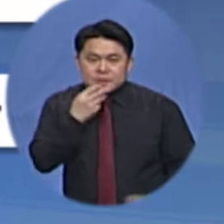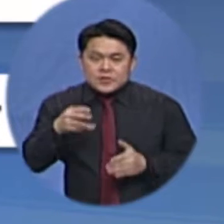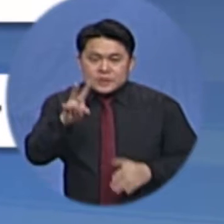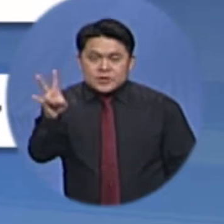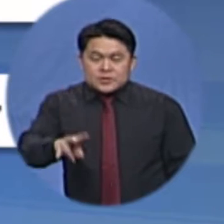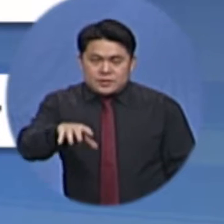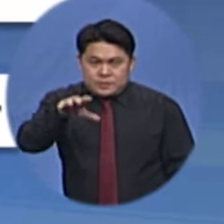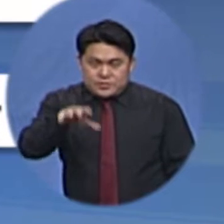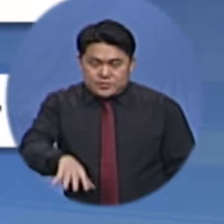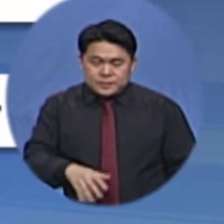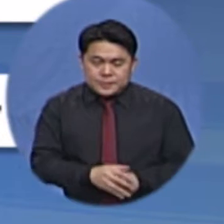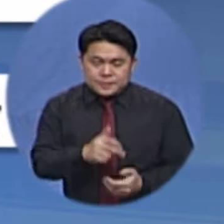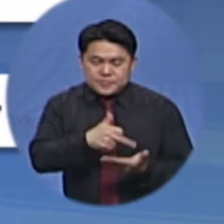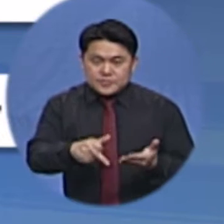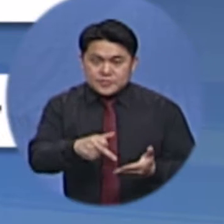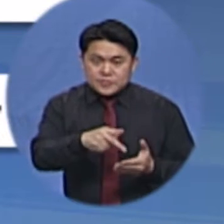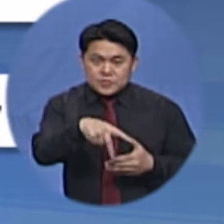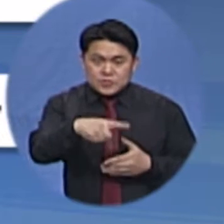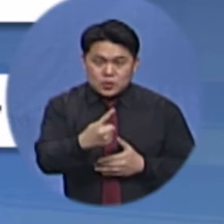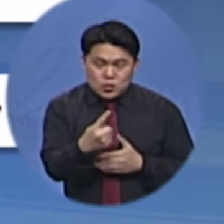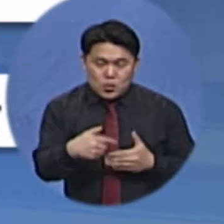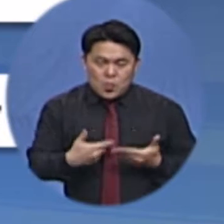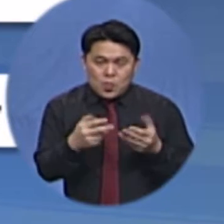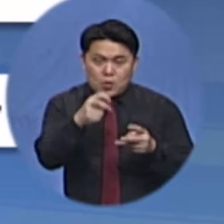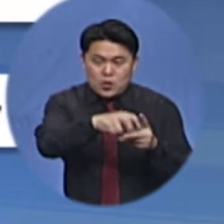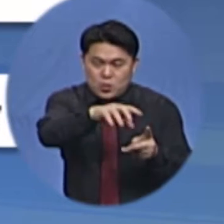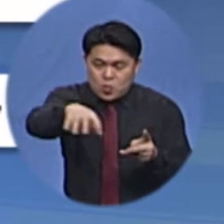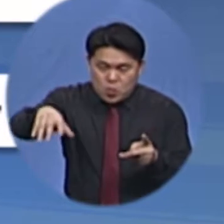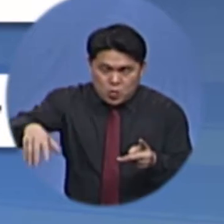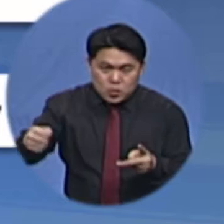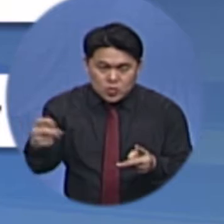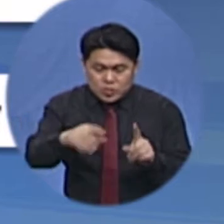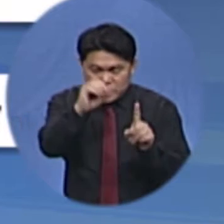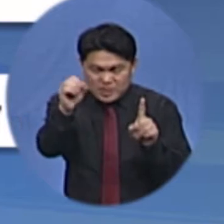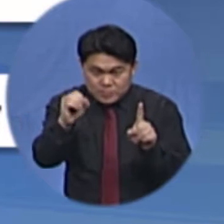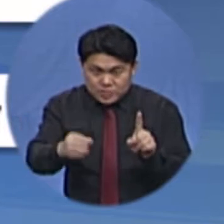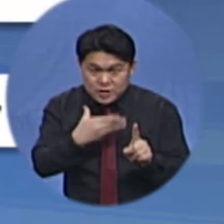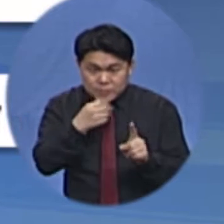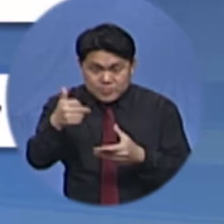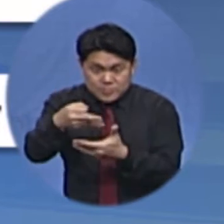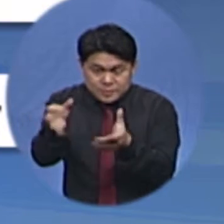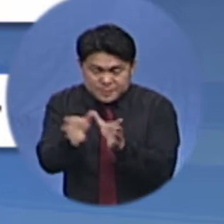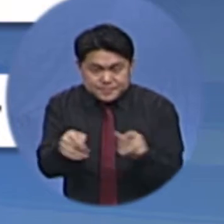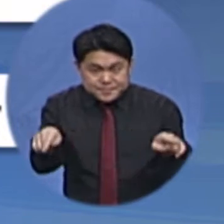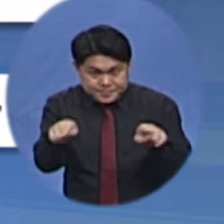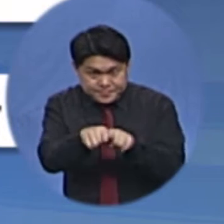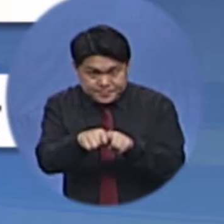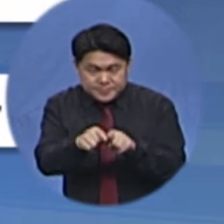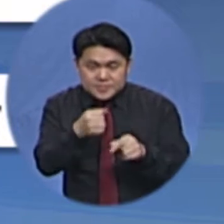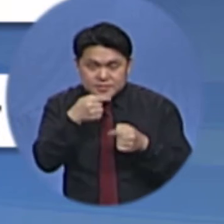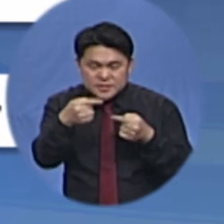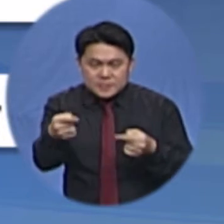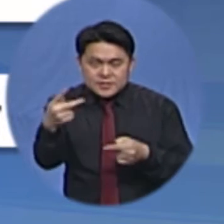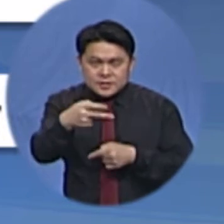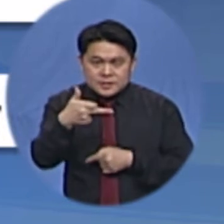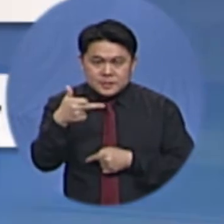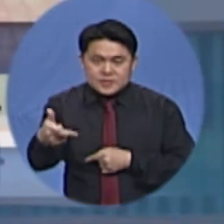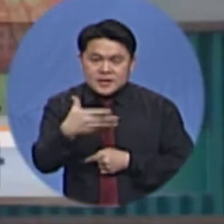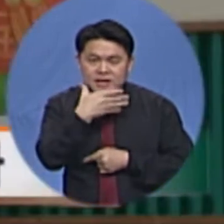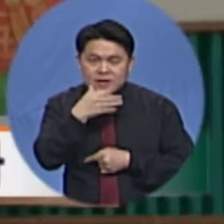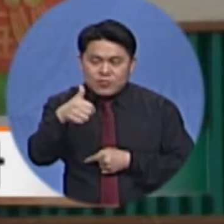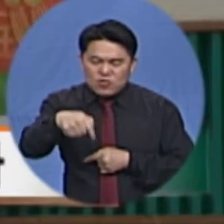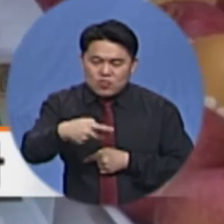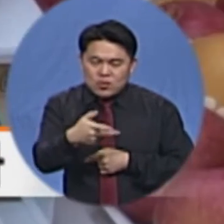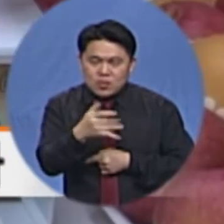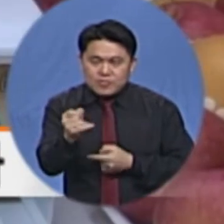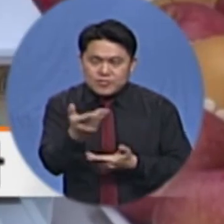경기도 시흥시가 17개 도 자원봉사센터와 1% 복지재단과 함께 설맞이 2017